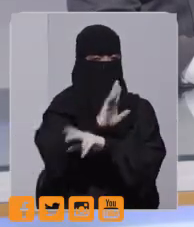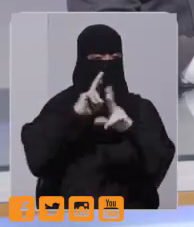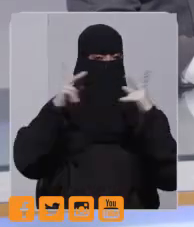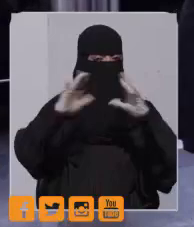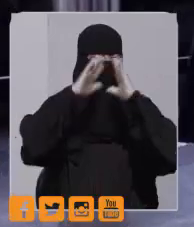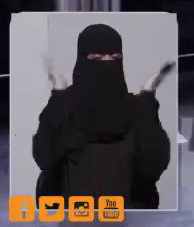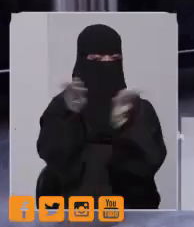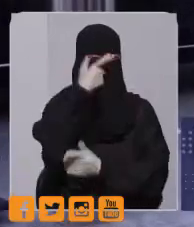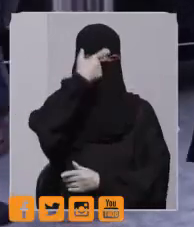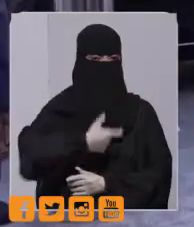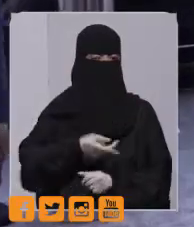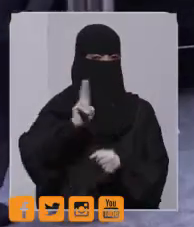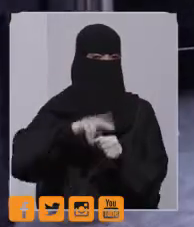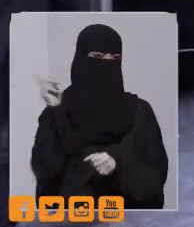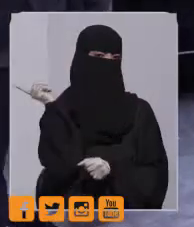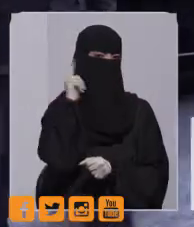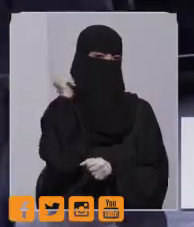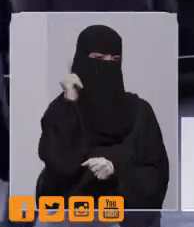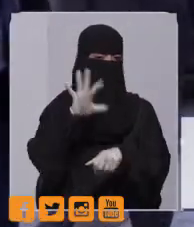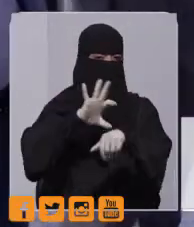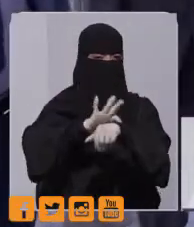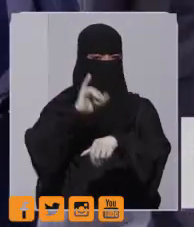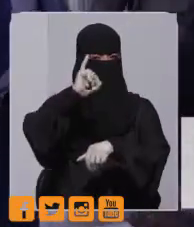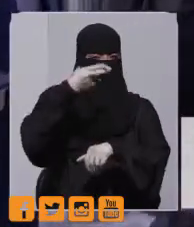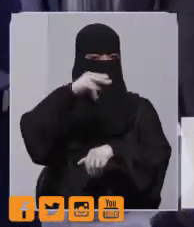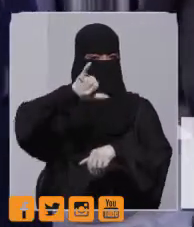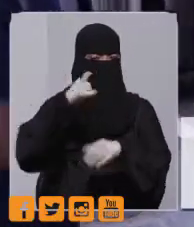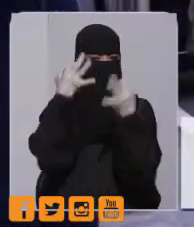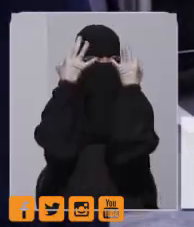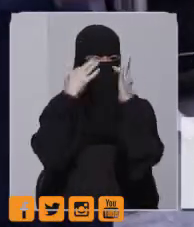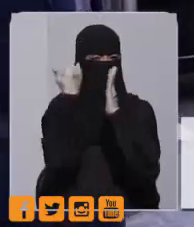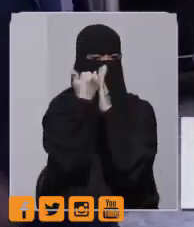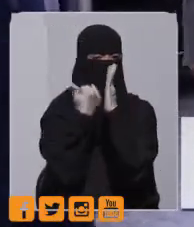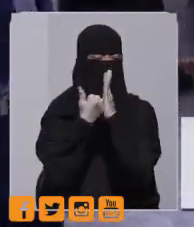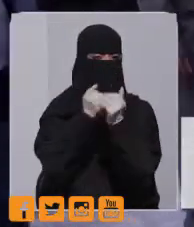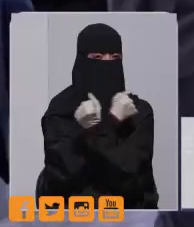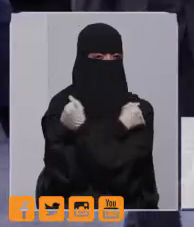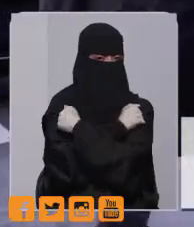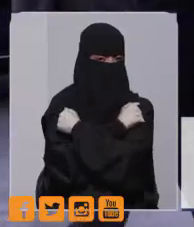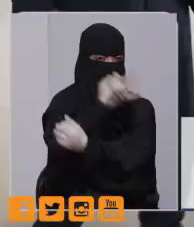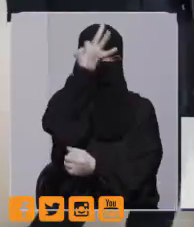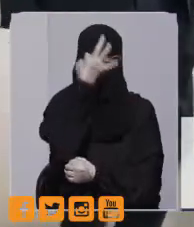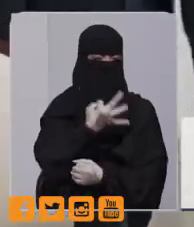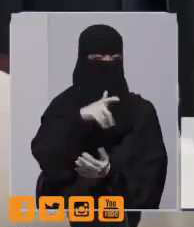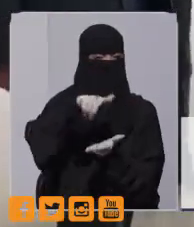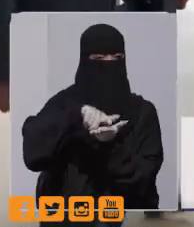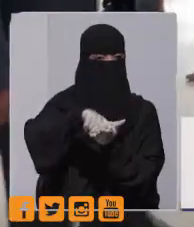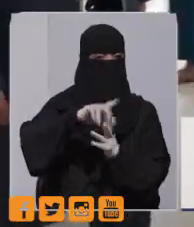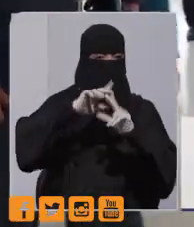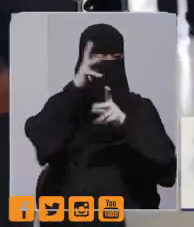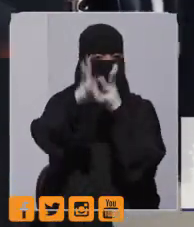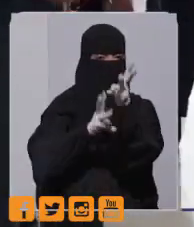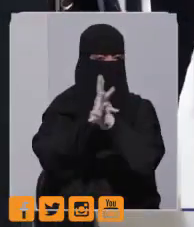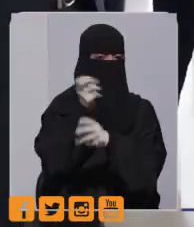ككل واستمع الدكتور معين عبد الملك الى شرح تفصيلي حول دور المتحف الذي سيكون منصه عالميه